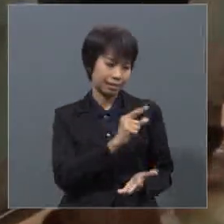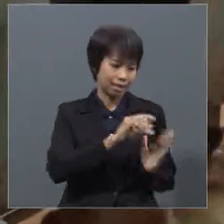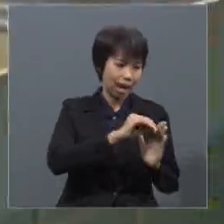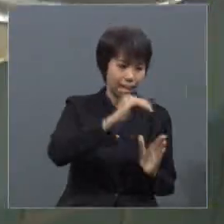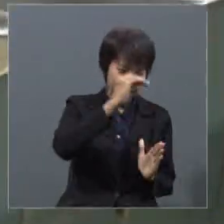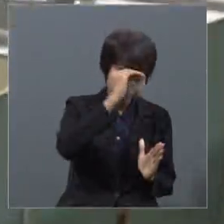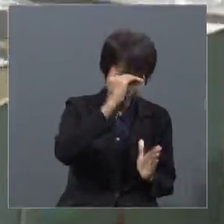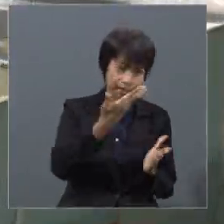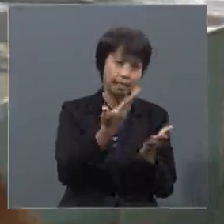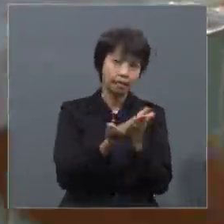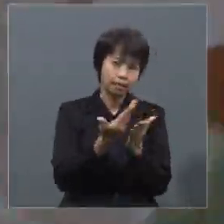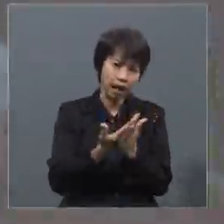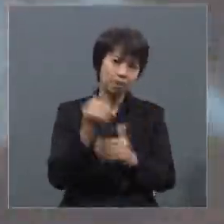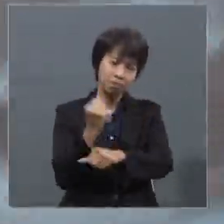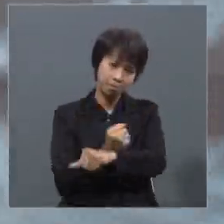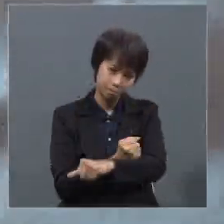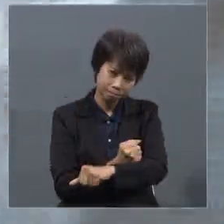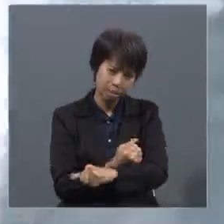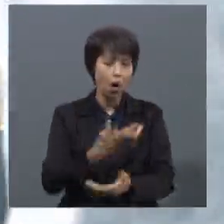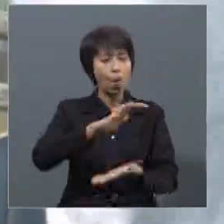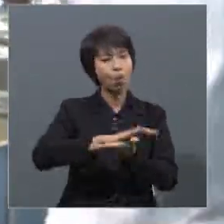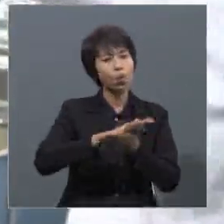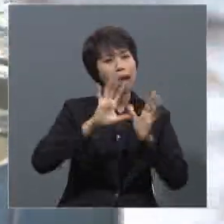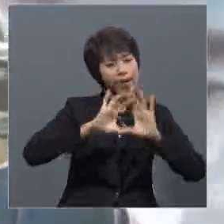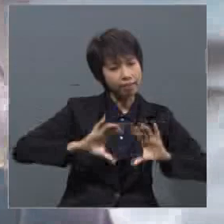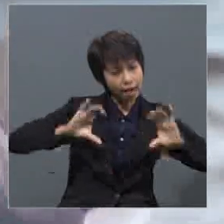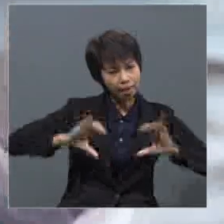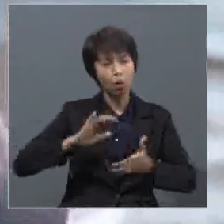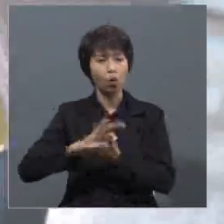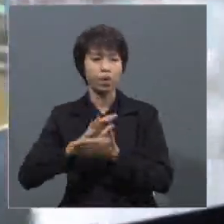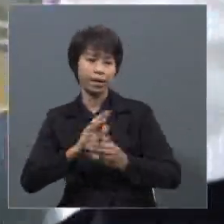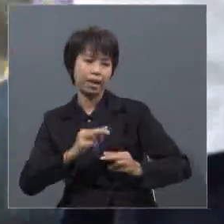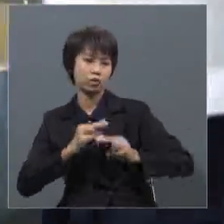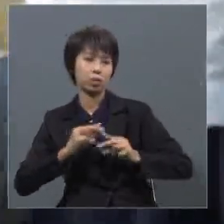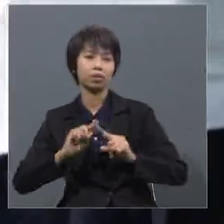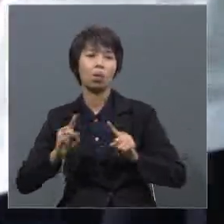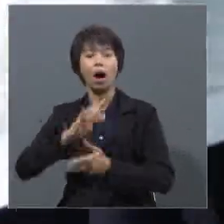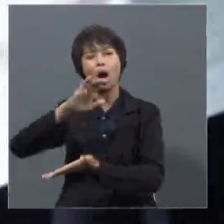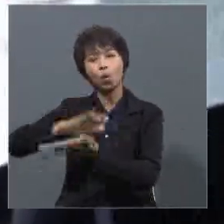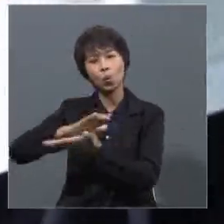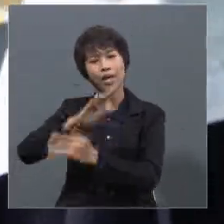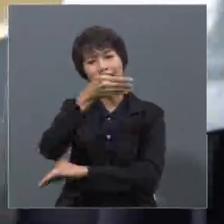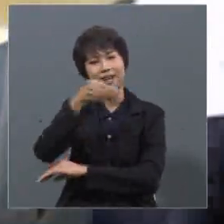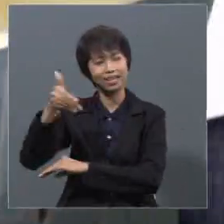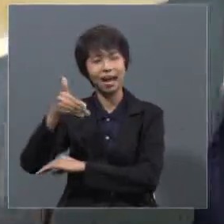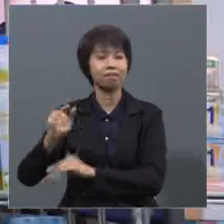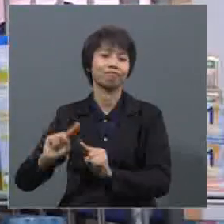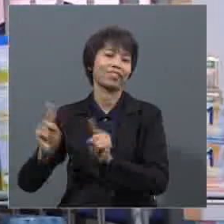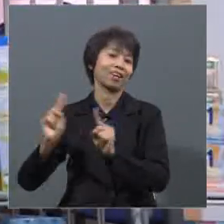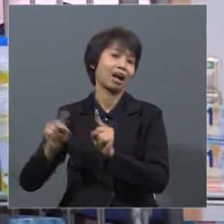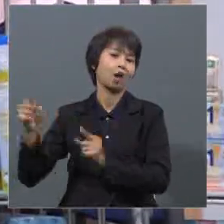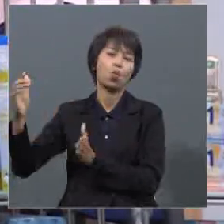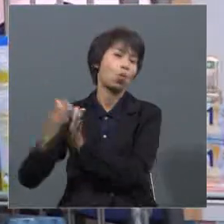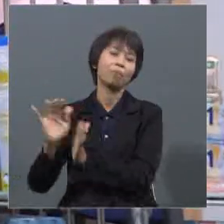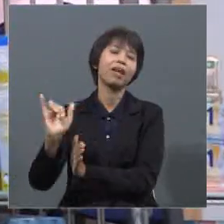อันนี้คำนวณจากโรงเรียนทั้งของรัฐของเอกชนแต่ว่าไม่ได้รวมโรงเรียนนานาชาตินะครับที่ค่าเทอมมันจะกระโดดกันไปอยู่คนละเลเวลกัน